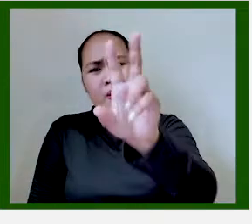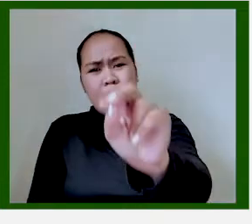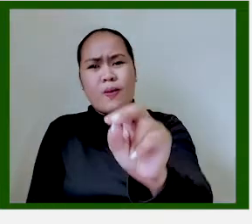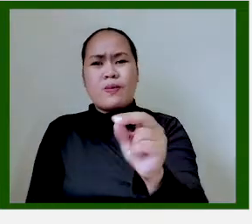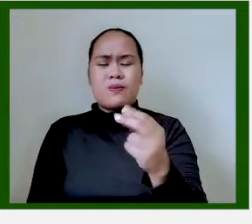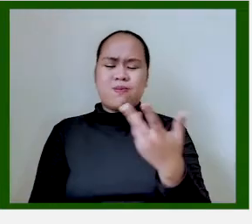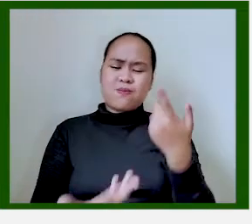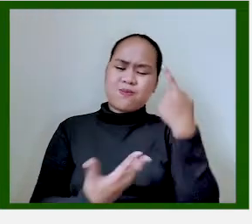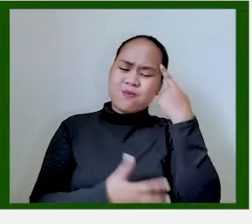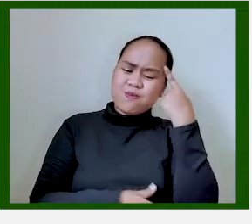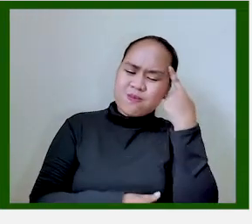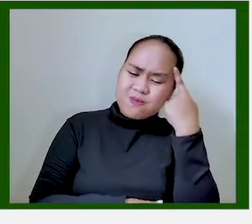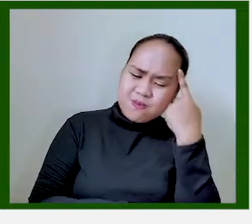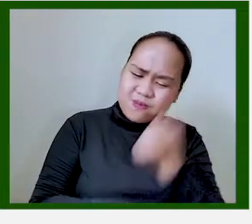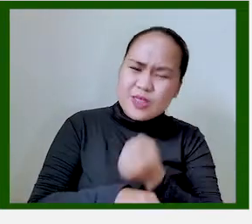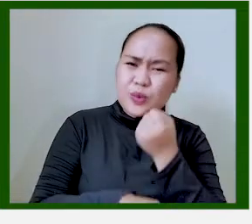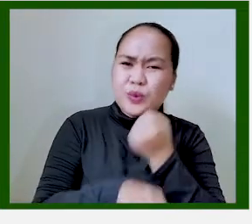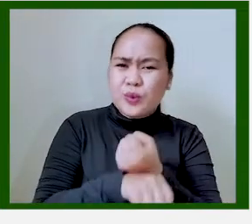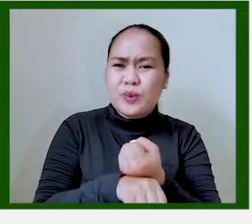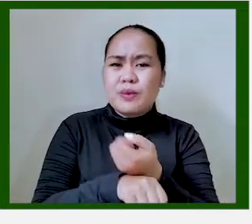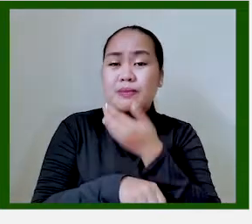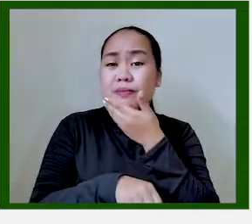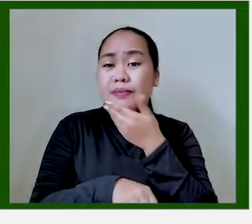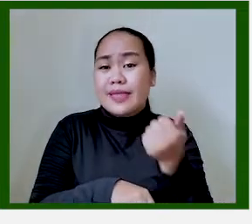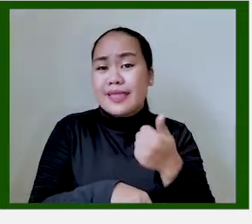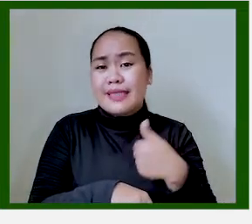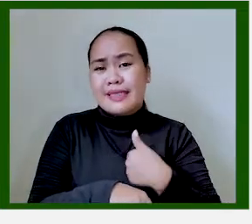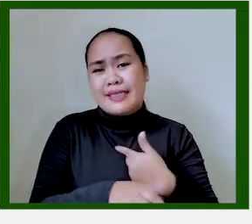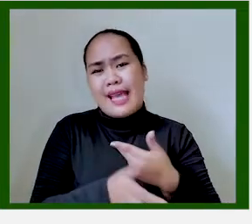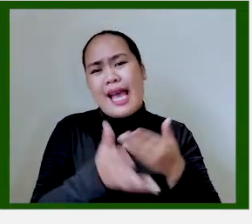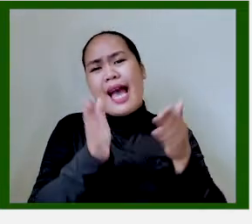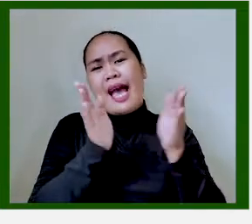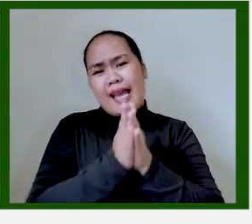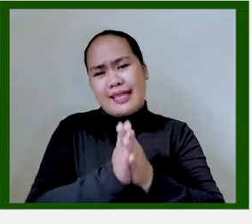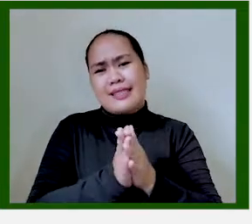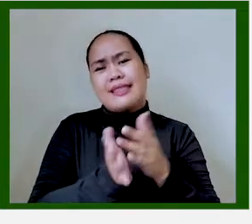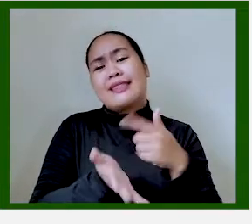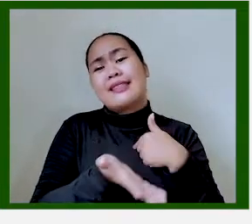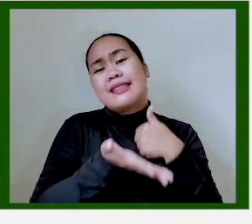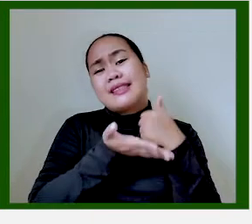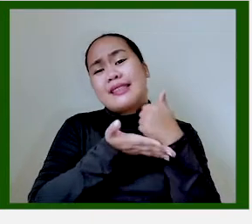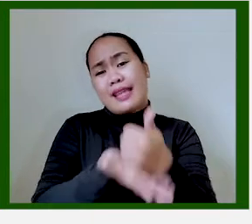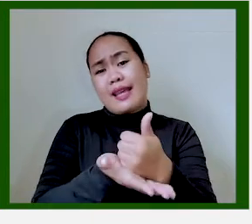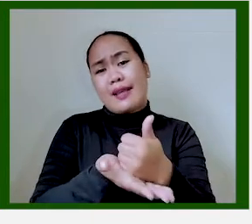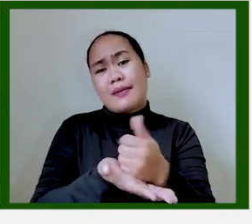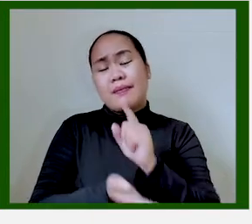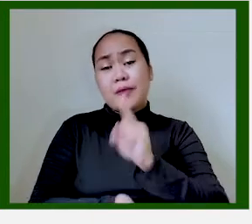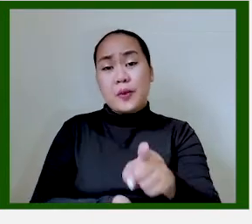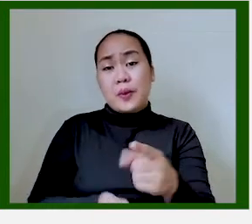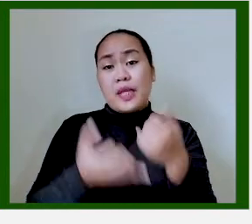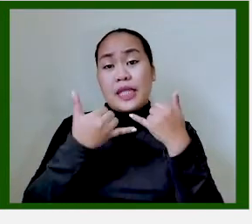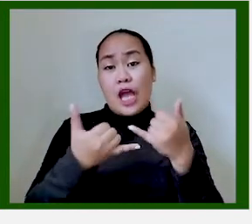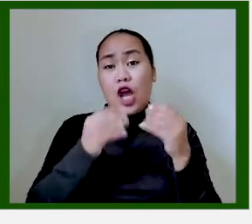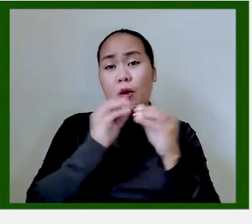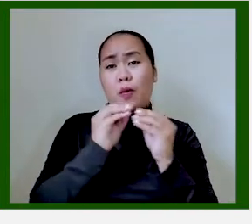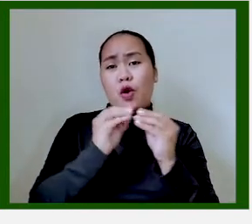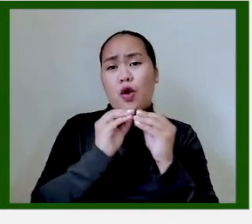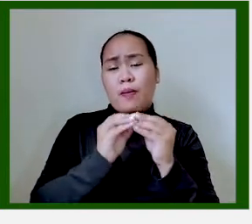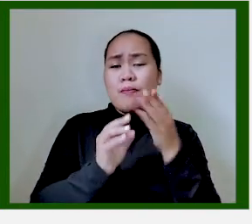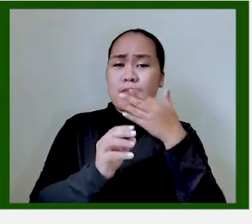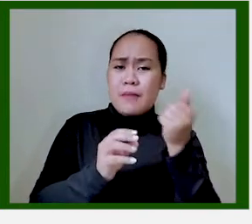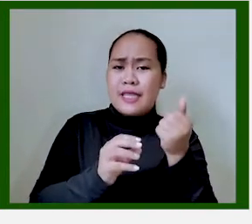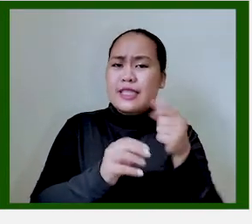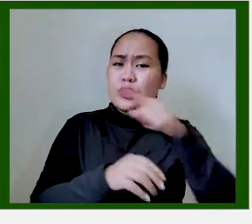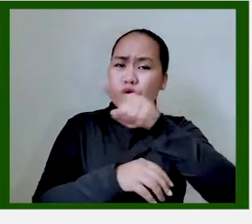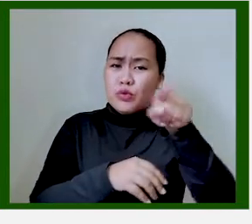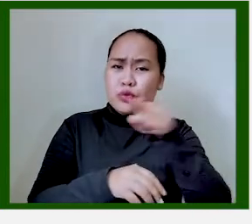hingila lang kayong tulong sa amin. Diba, gladly. Mas gusto ko pang gumastos tayo ngayon sa inyong pangangailangan kaysa